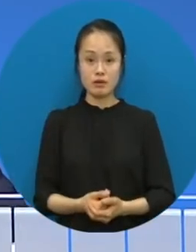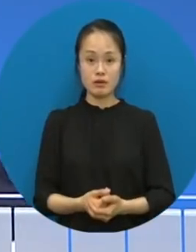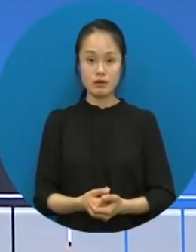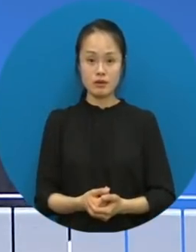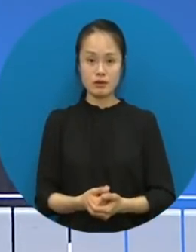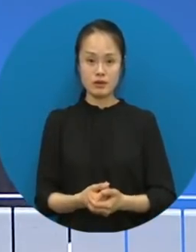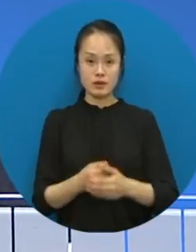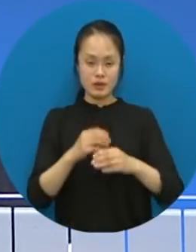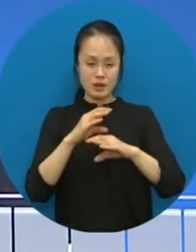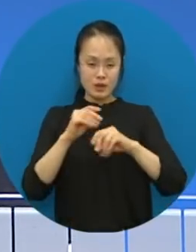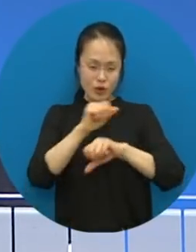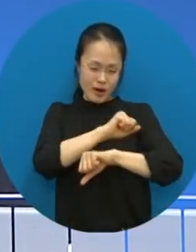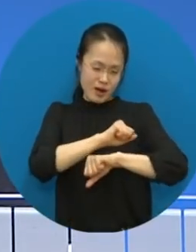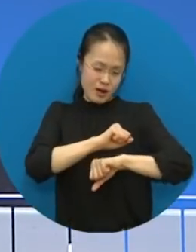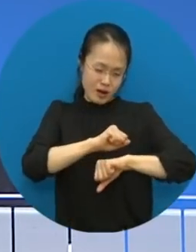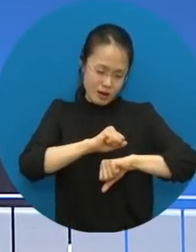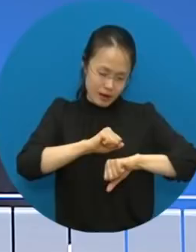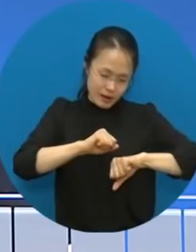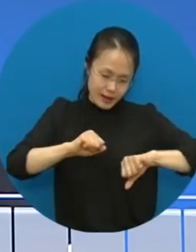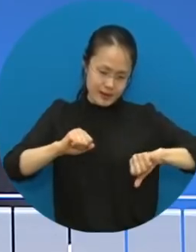광야를 벗삼으며